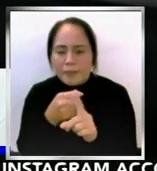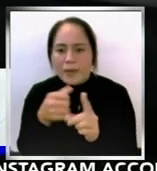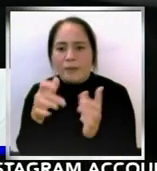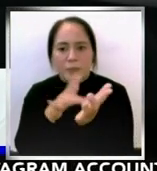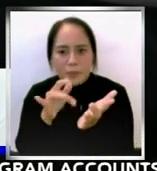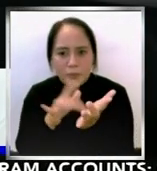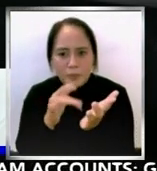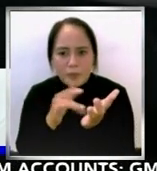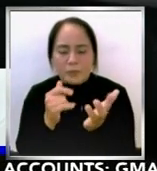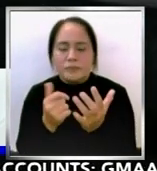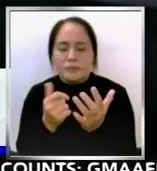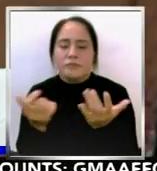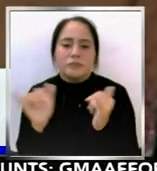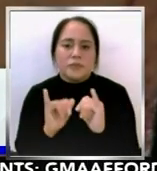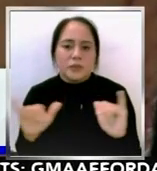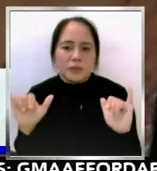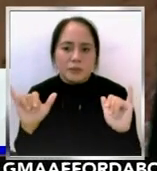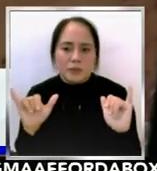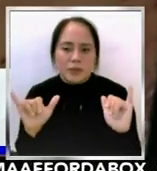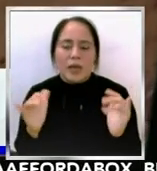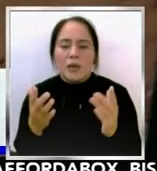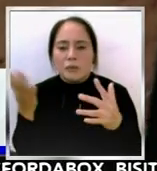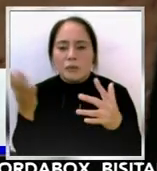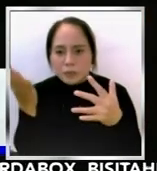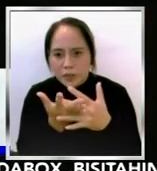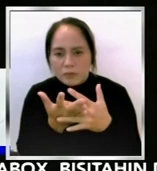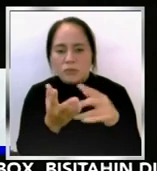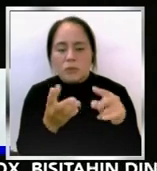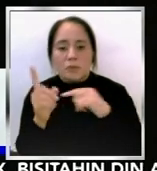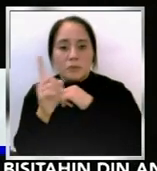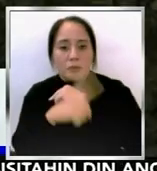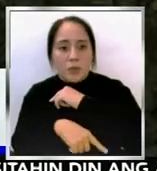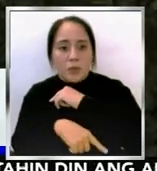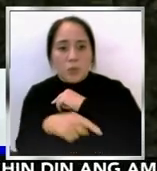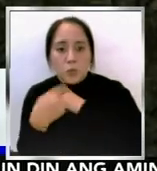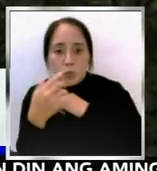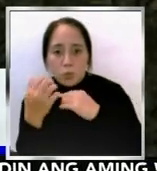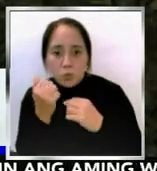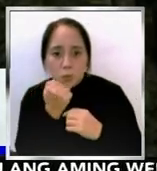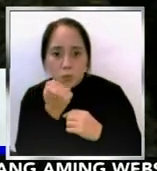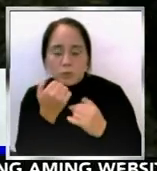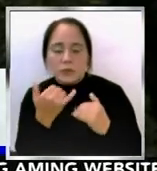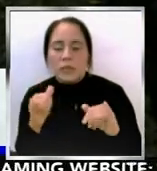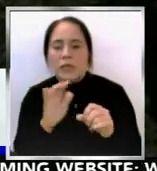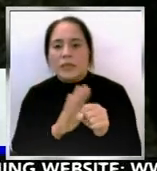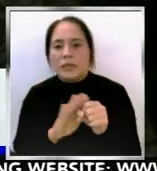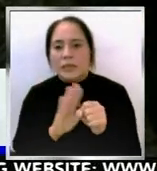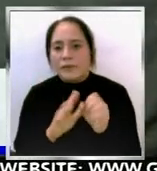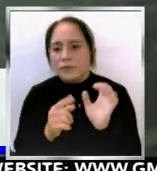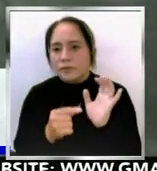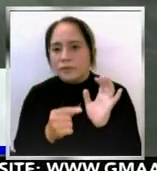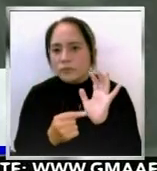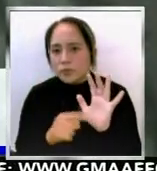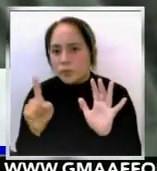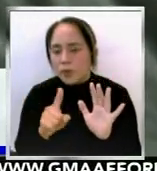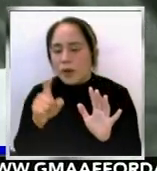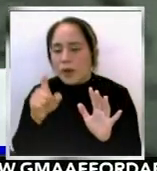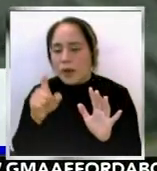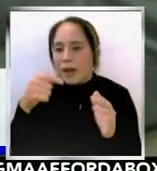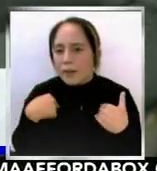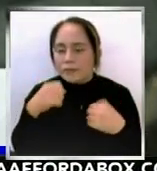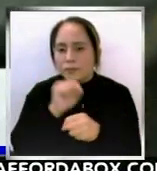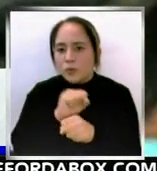kaso na raw na naihain at pananagutin ang mga may sala. Sapat na raw itong maipakitang may ginagawa ang bansa tungkol dito